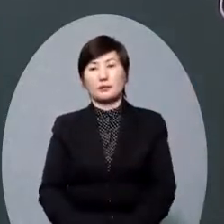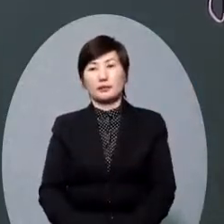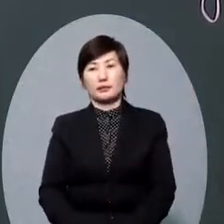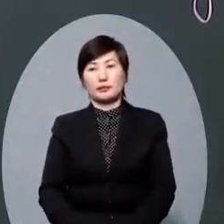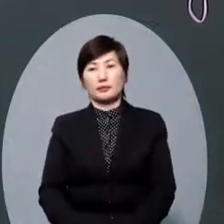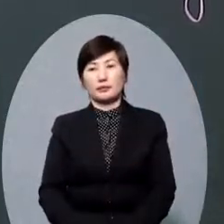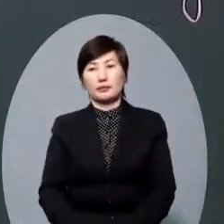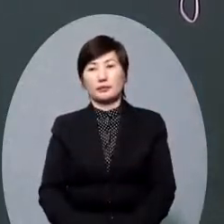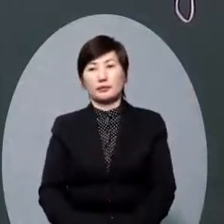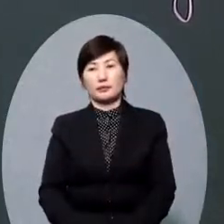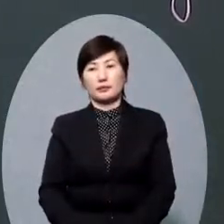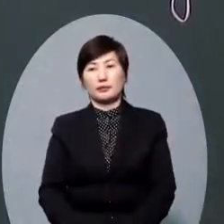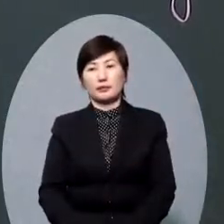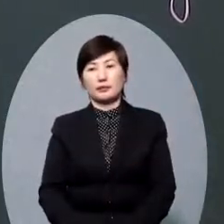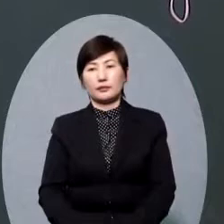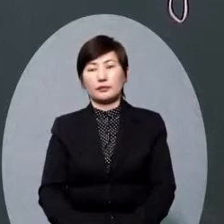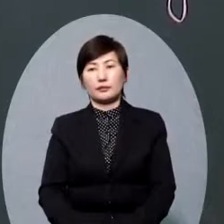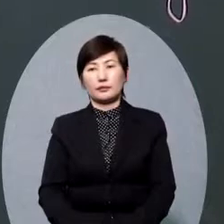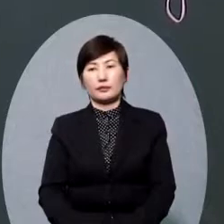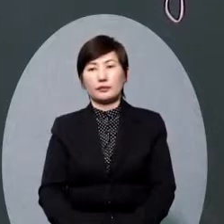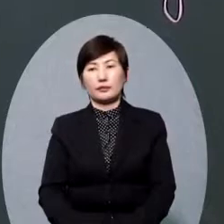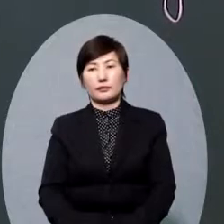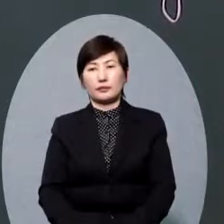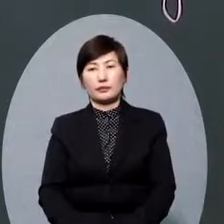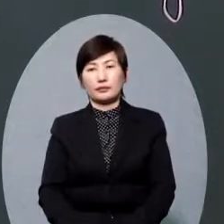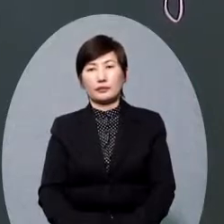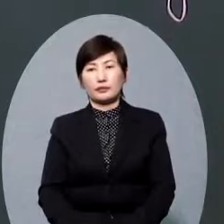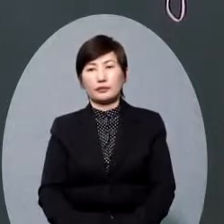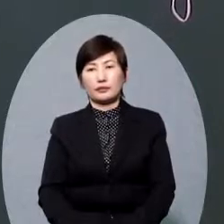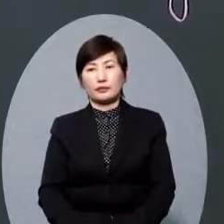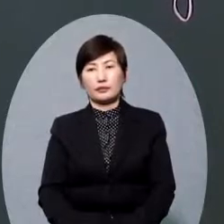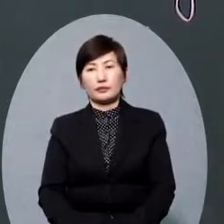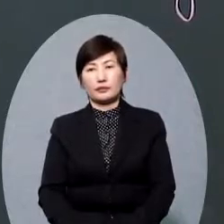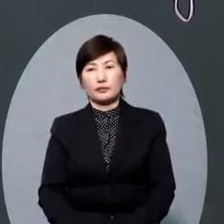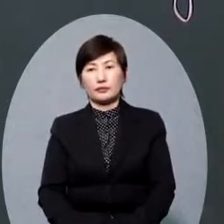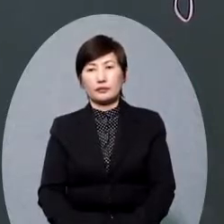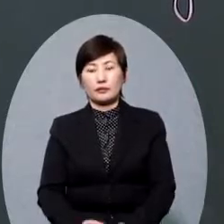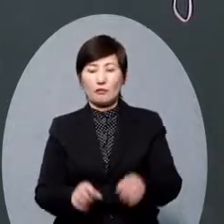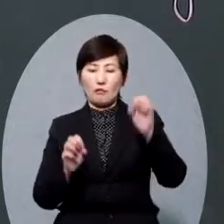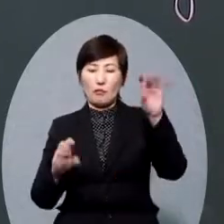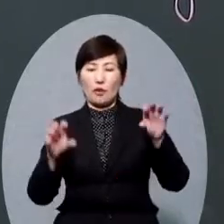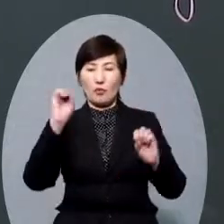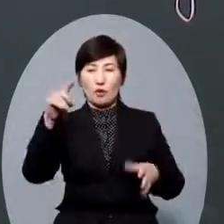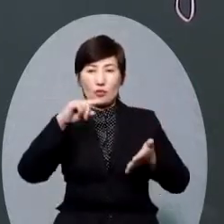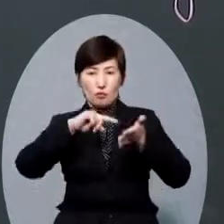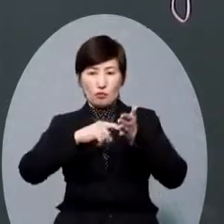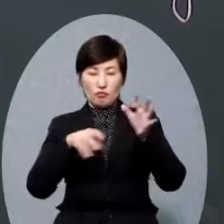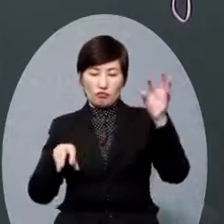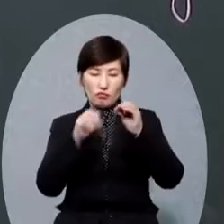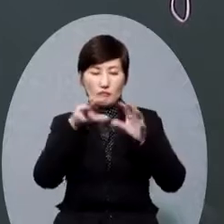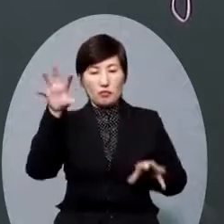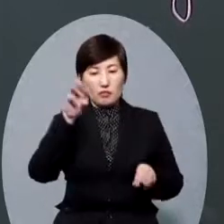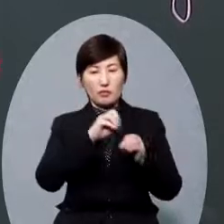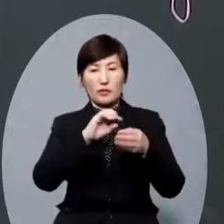илэрхийлэл 2-тоо тэнцэнэ. 3-с y хуваадаг нь хасах 4 тэнцүү 2. За энийг ийш нь пропорцор үрдэд